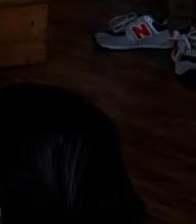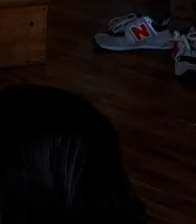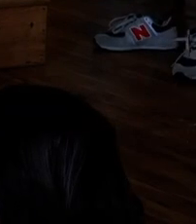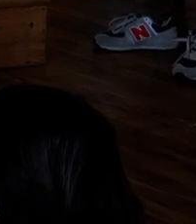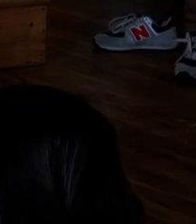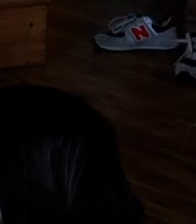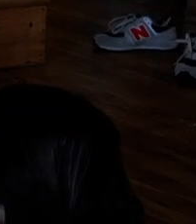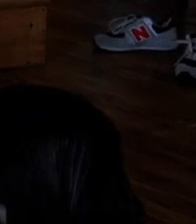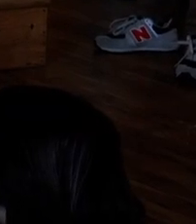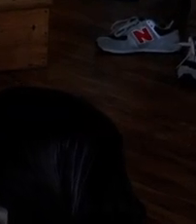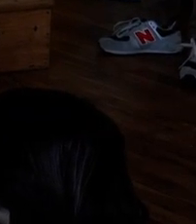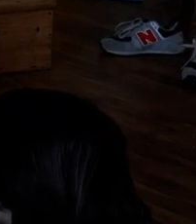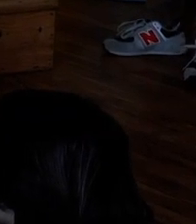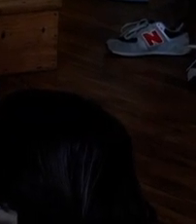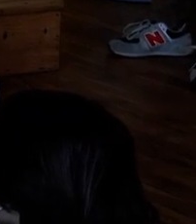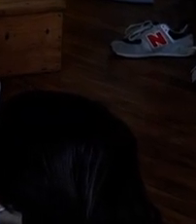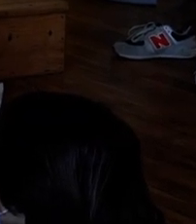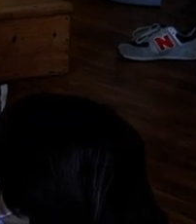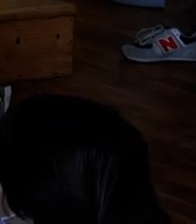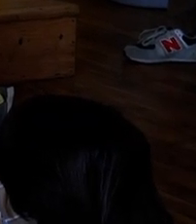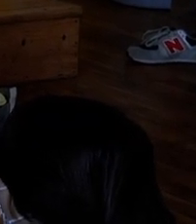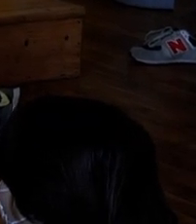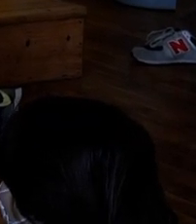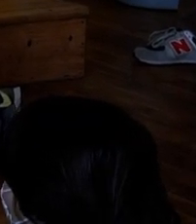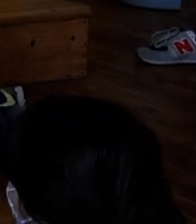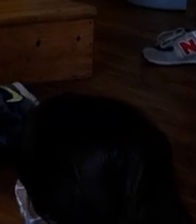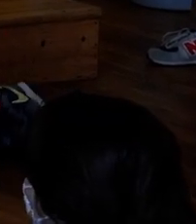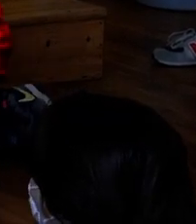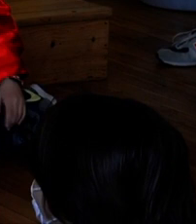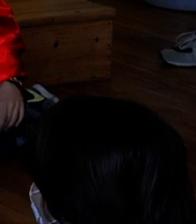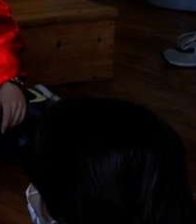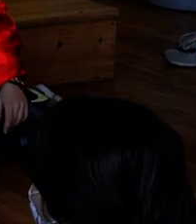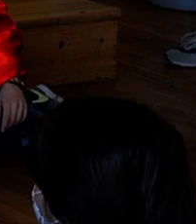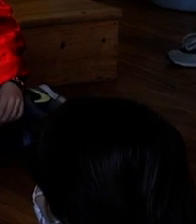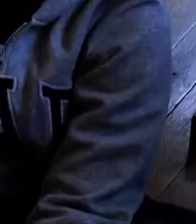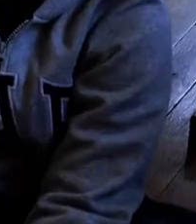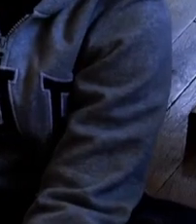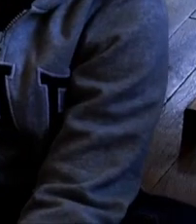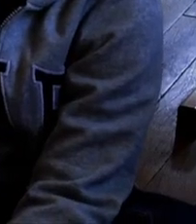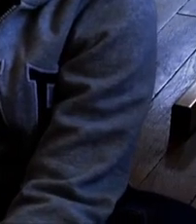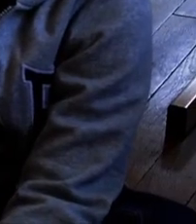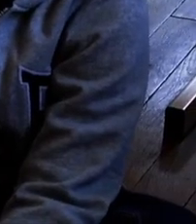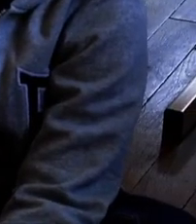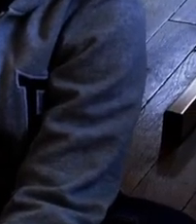classe. Oh, Moumé, il faut vraiment t'arrêter de cacher partout. Je sais, mais qu'est-ce que tu fais ici, toi ?